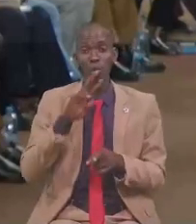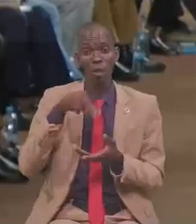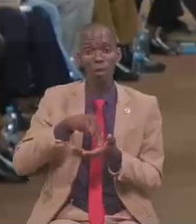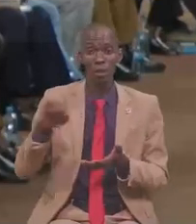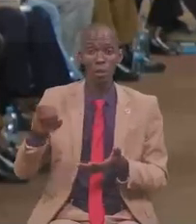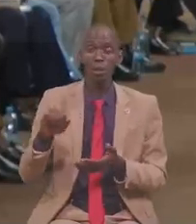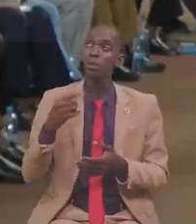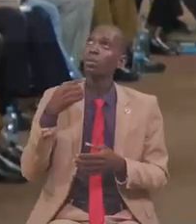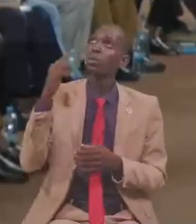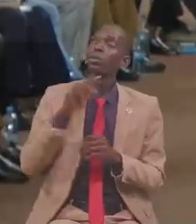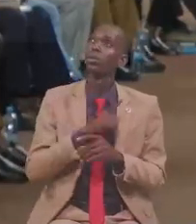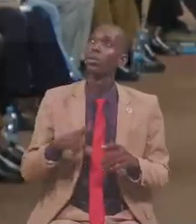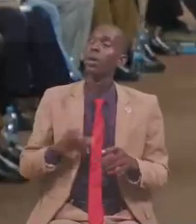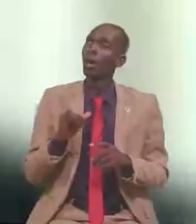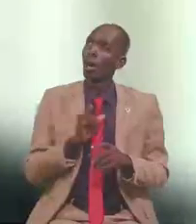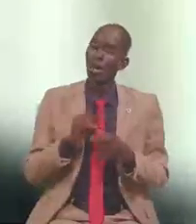Je te déclare mon Seigneur,